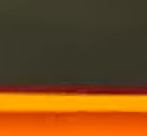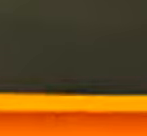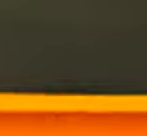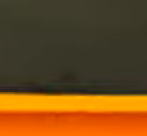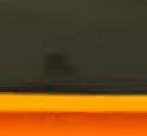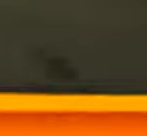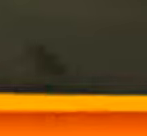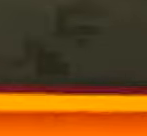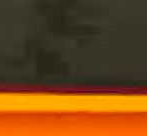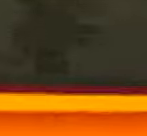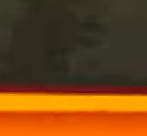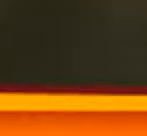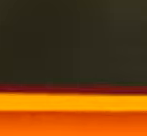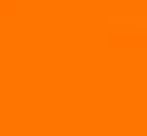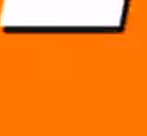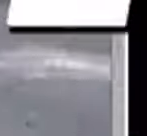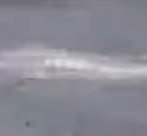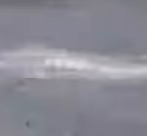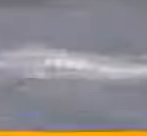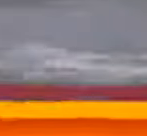posibleng nakaligtas.